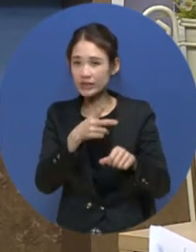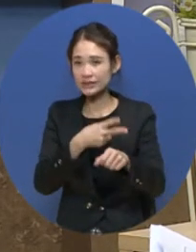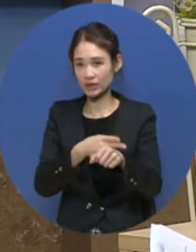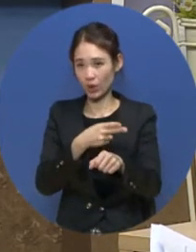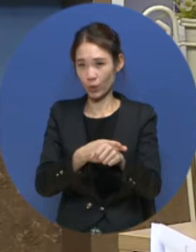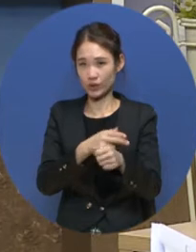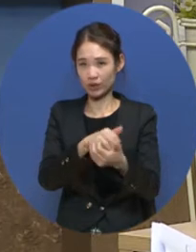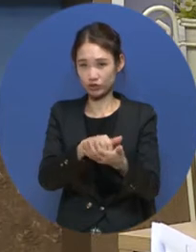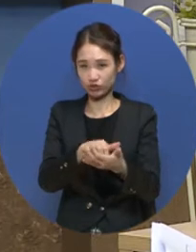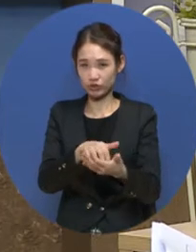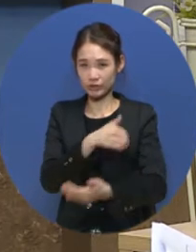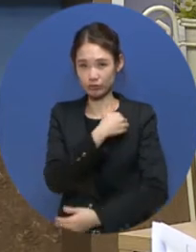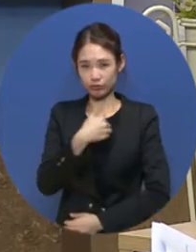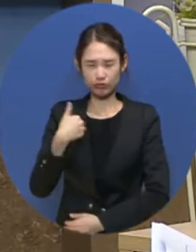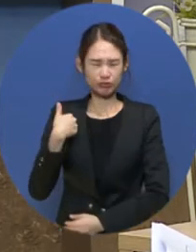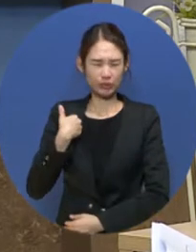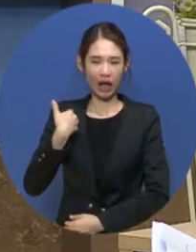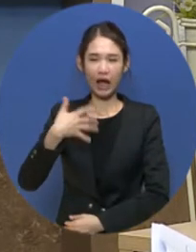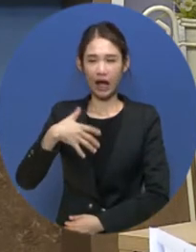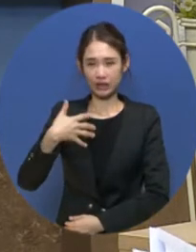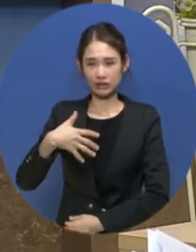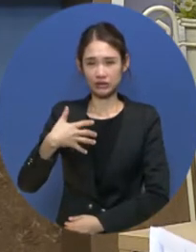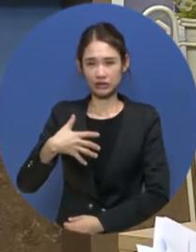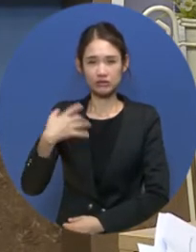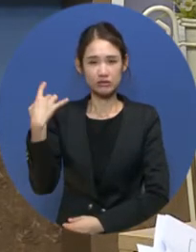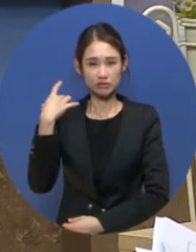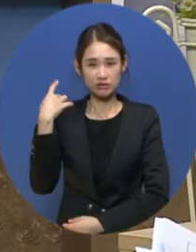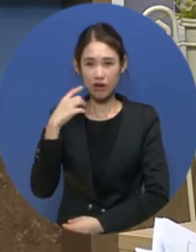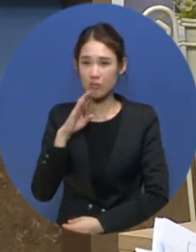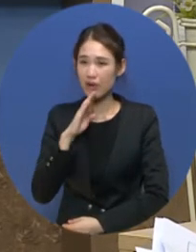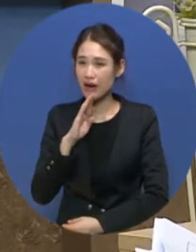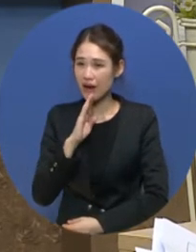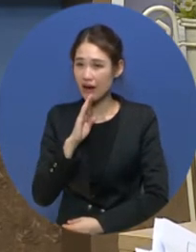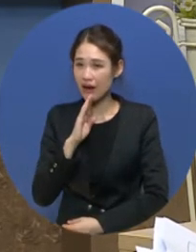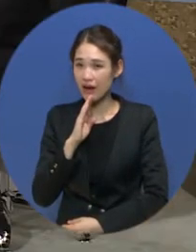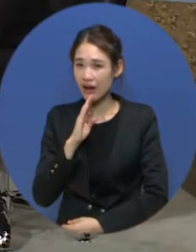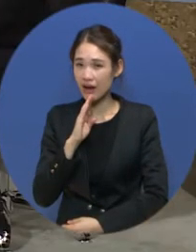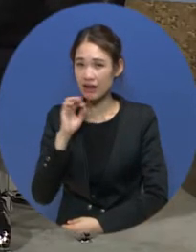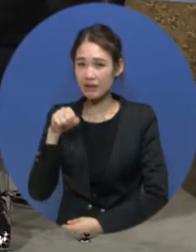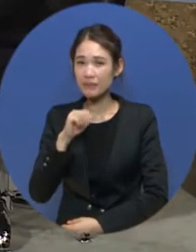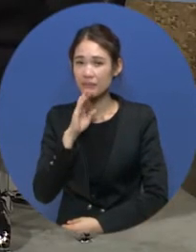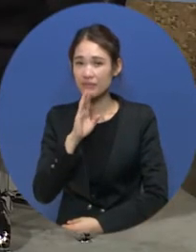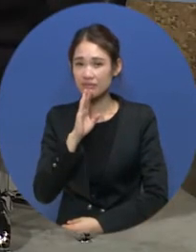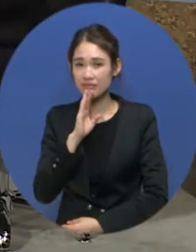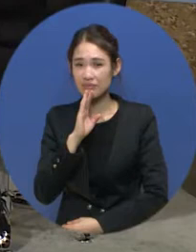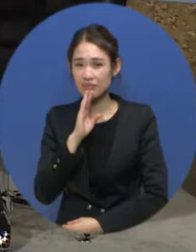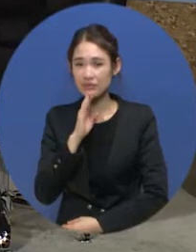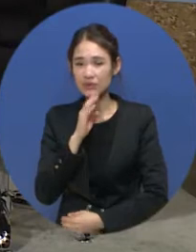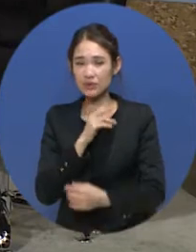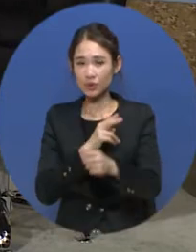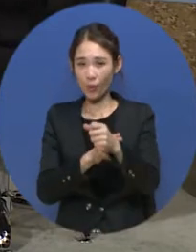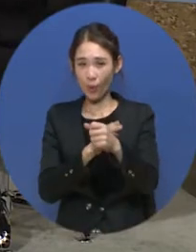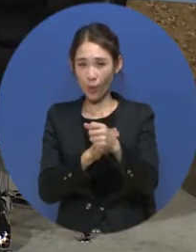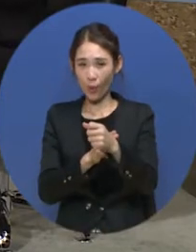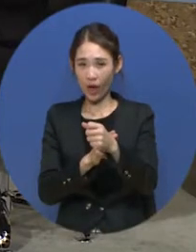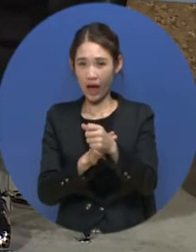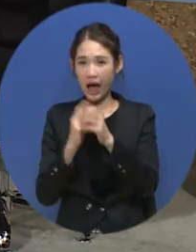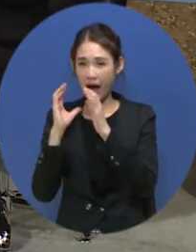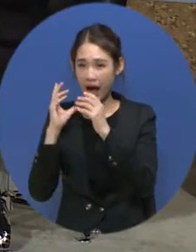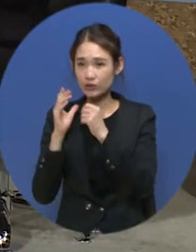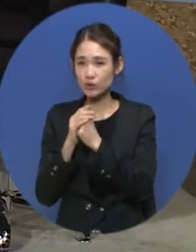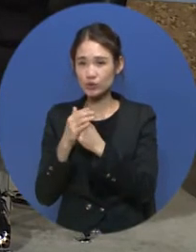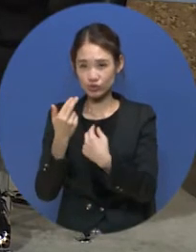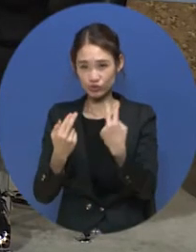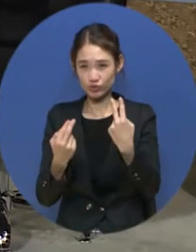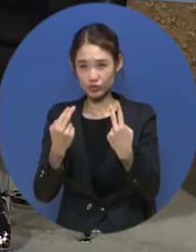교사의 수가 좀 충분치는 않다 이렇게 들리는데 맞나요? 그러니까 교사 대 아동 비율이 작으면, 예. 적으면, 만약